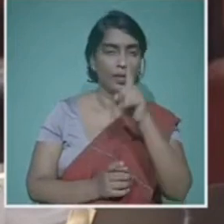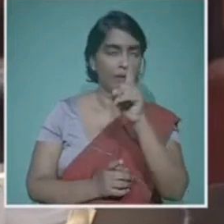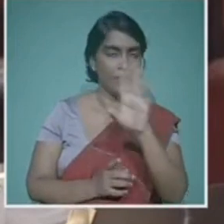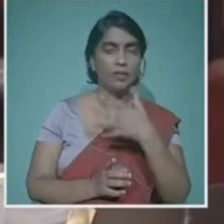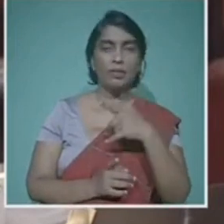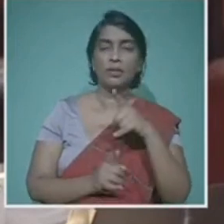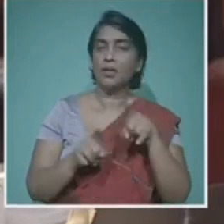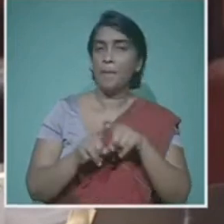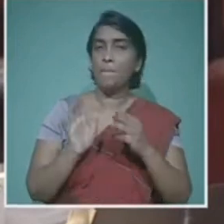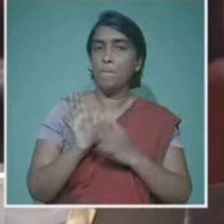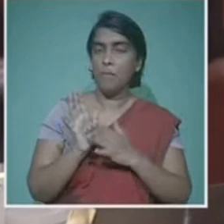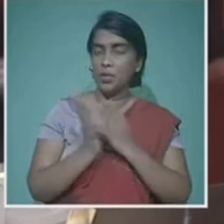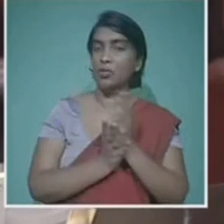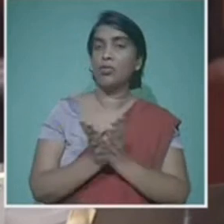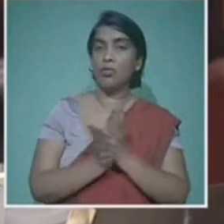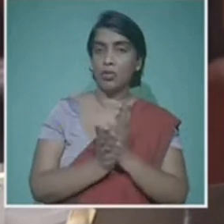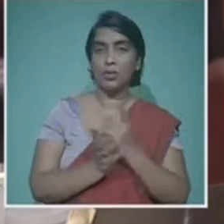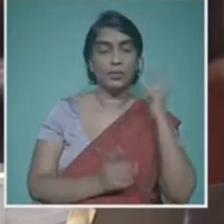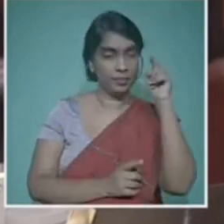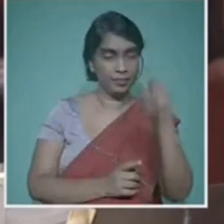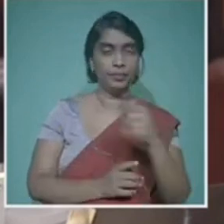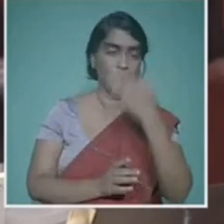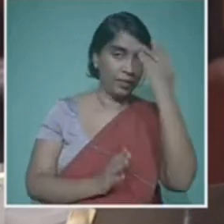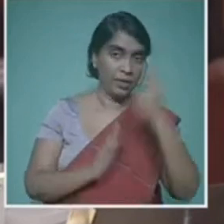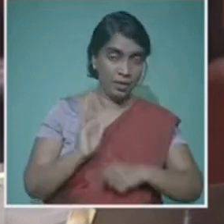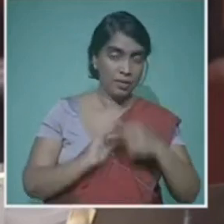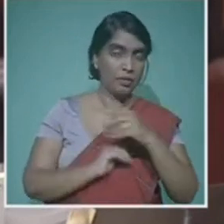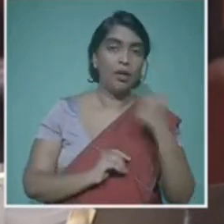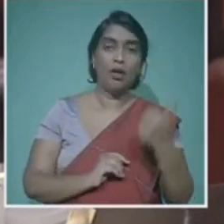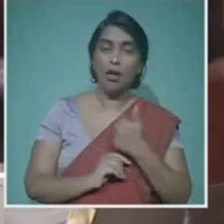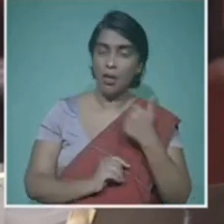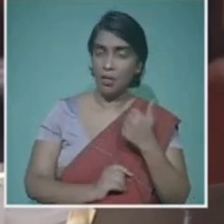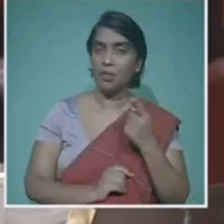ஓடுகிறது. யாழ்ப்பாணத்திலே புதிய